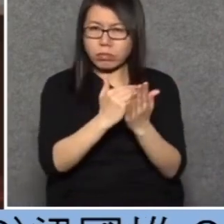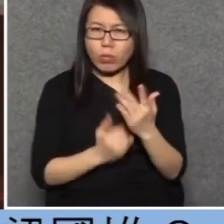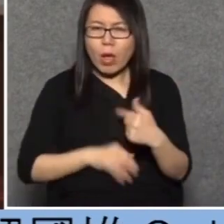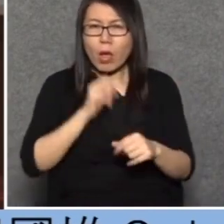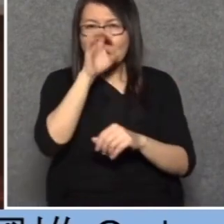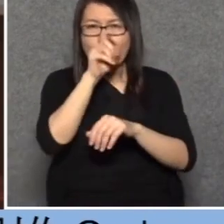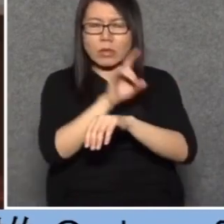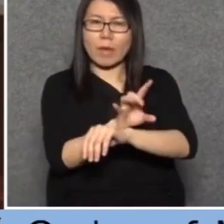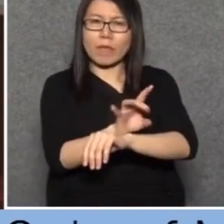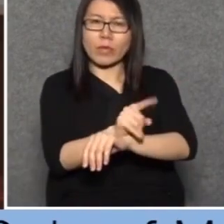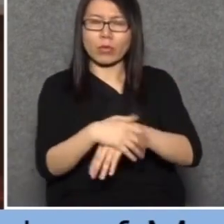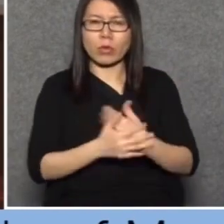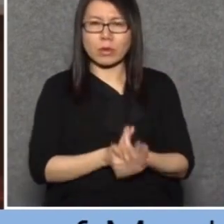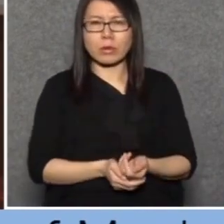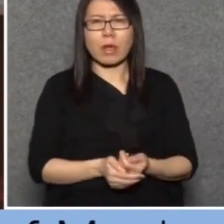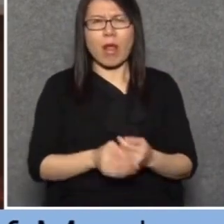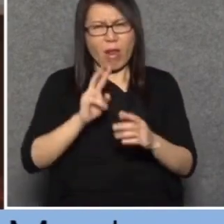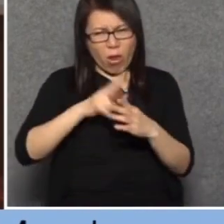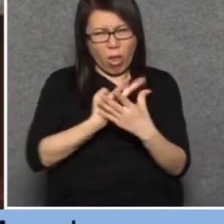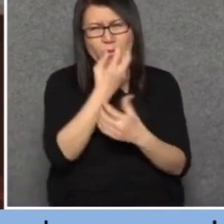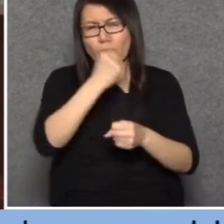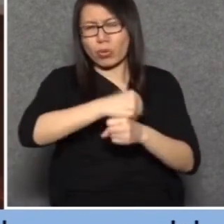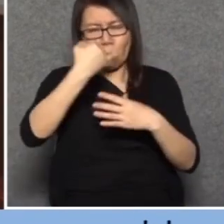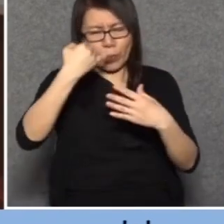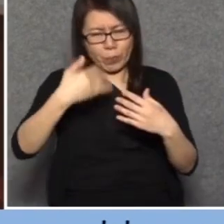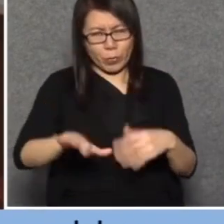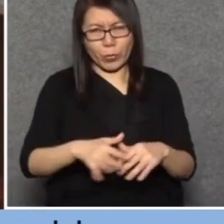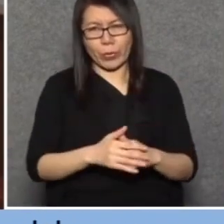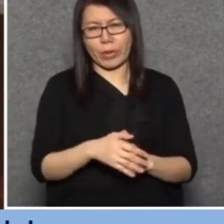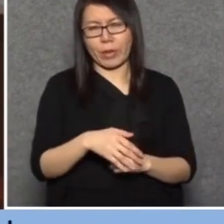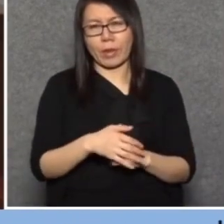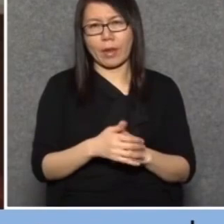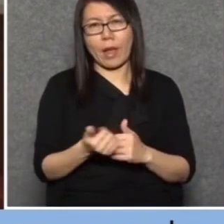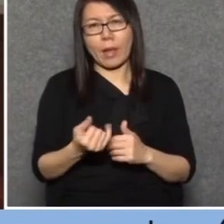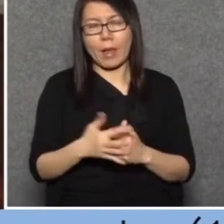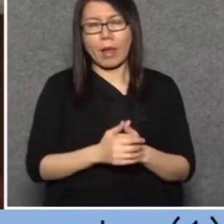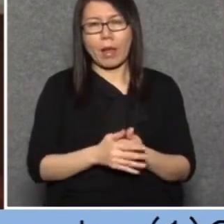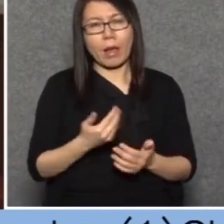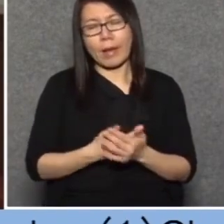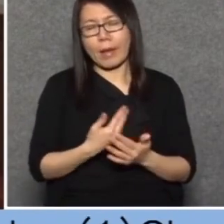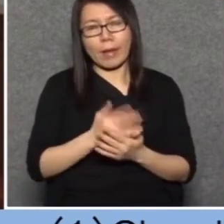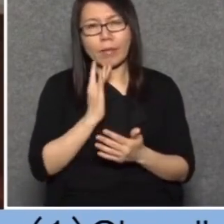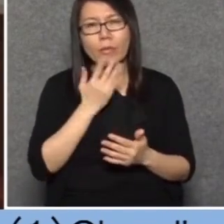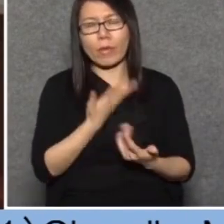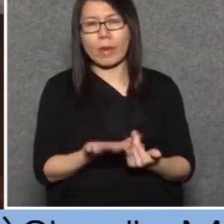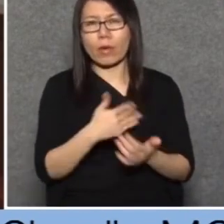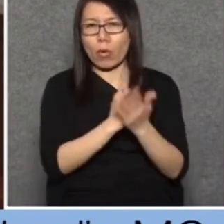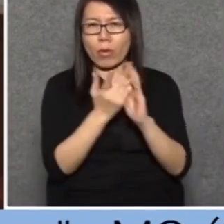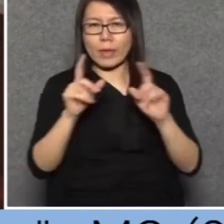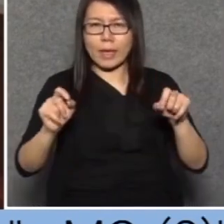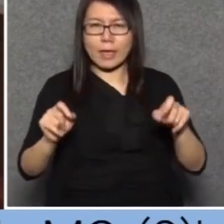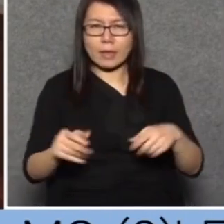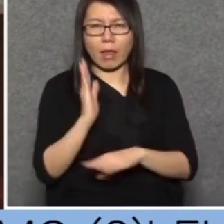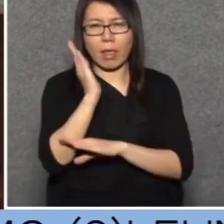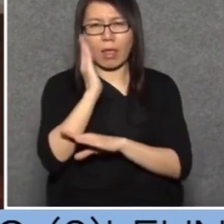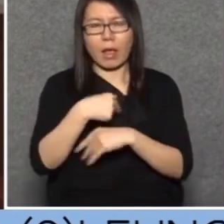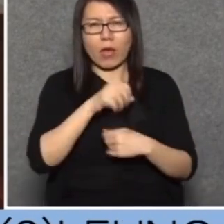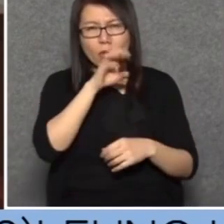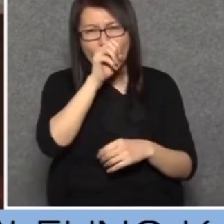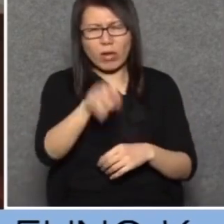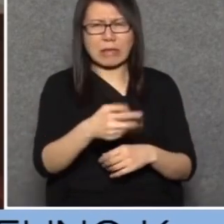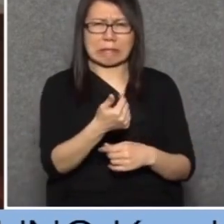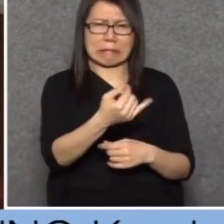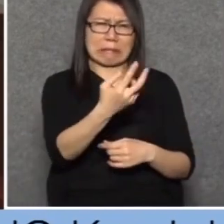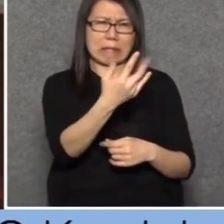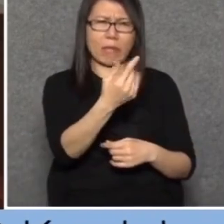15分鐘，老實說兩個月都做不完，是吧？奈何大家喂各種不同的理由不發言，講來講去都是那幾條友，於